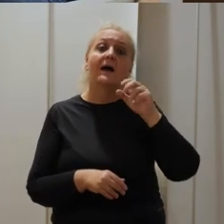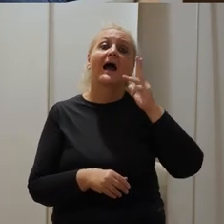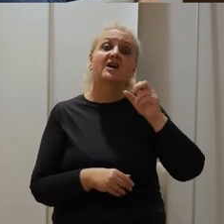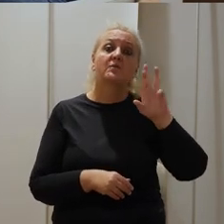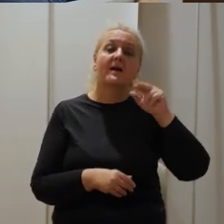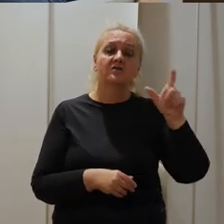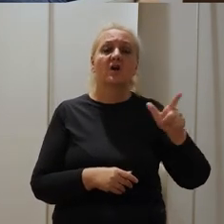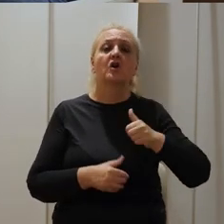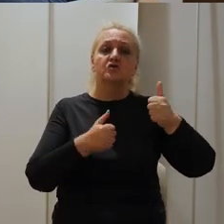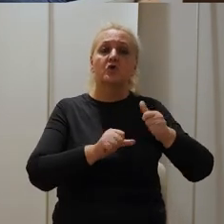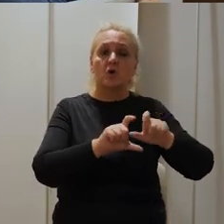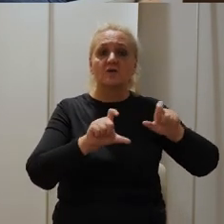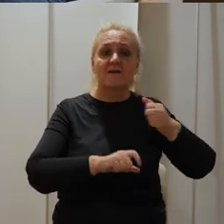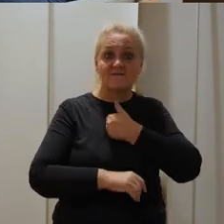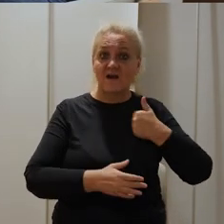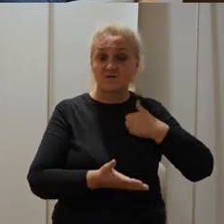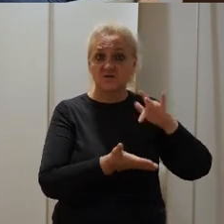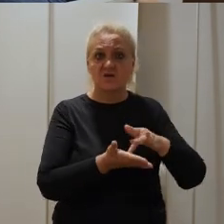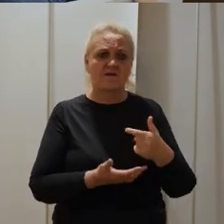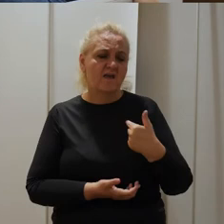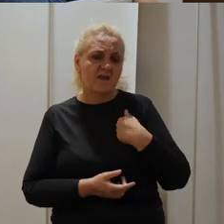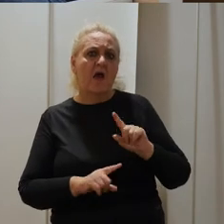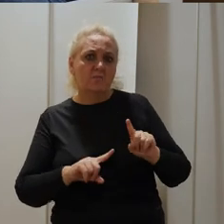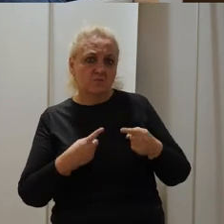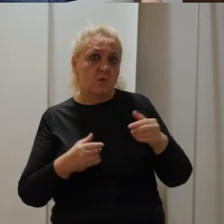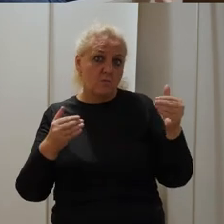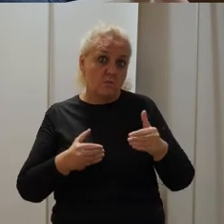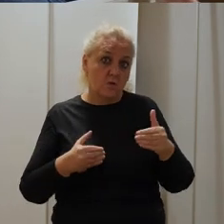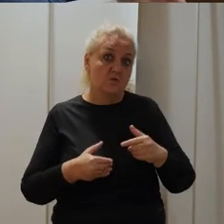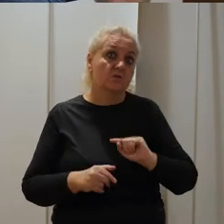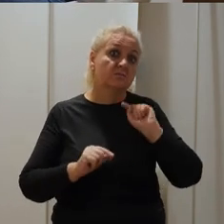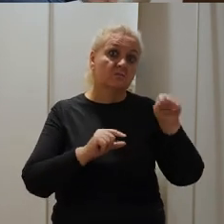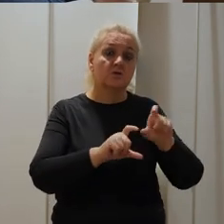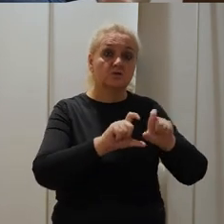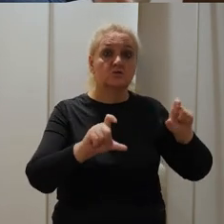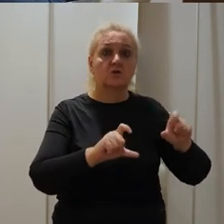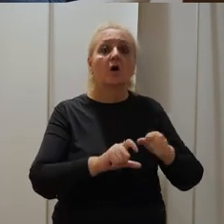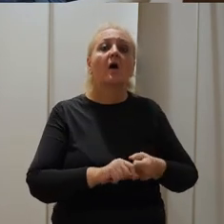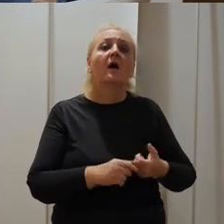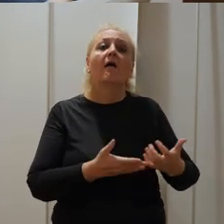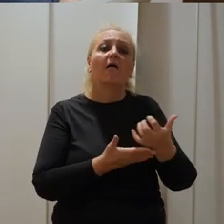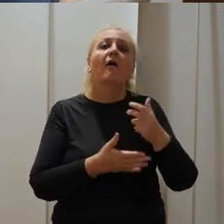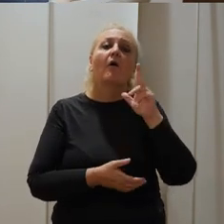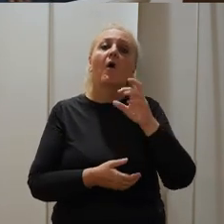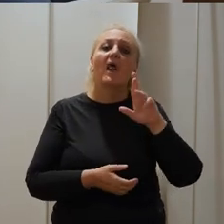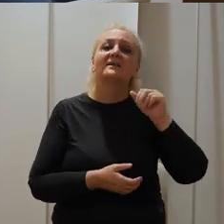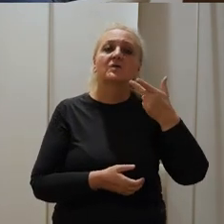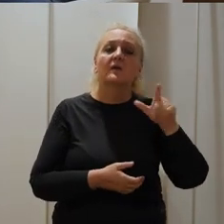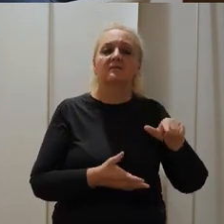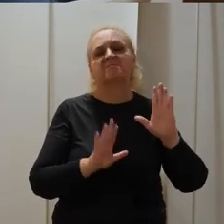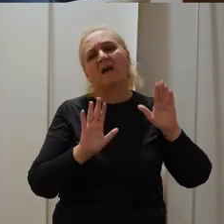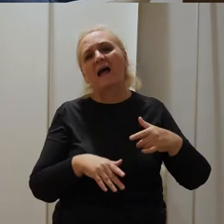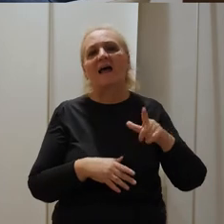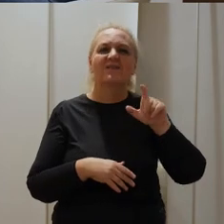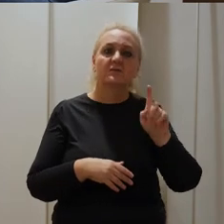I ja byłam, nie wiem czemu, święcie przekonana, że tam też można wziąć sobie stoisko kolekcjonerskie, które będzie kosztować góra